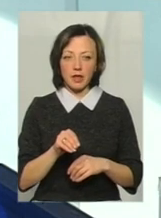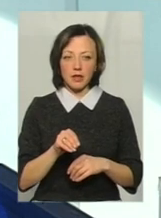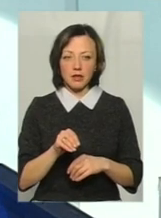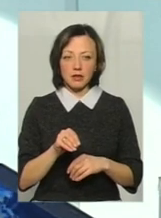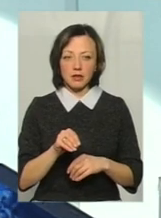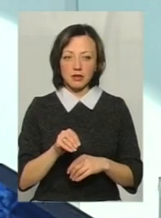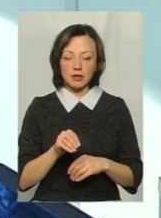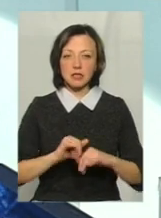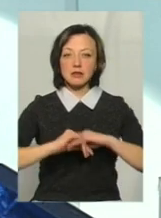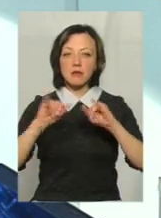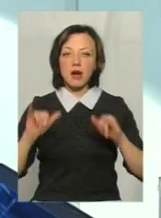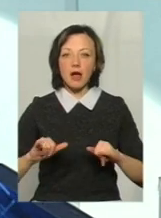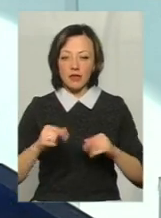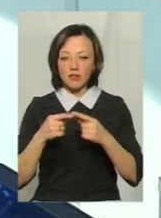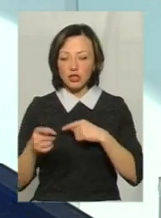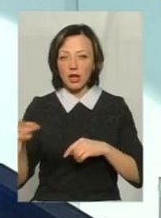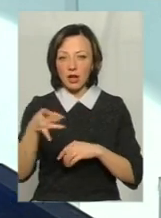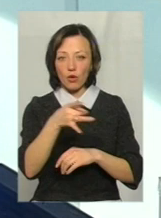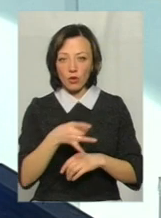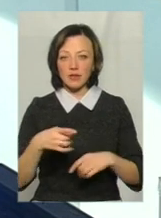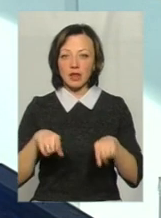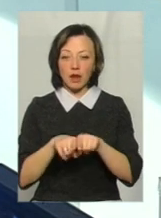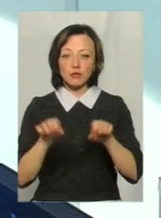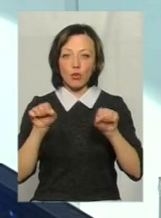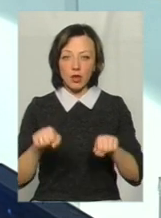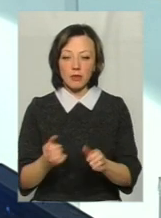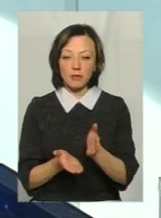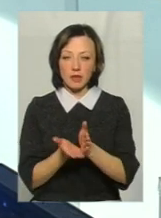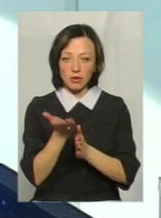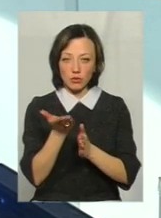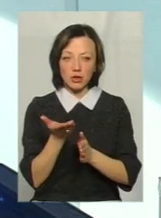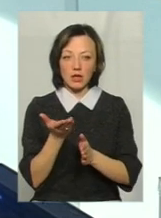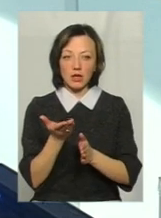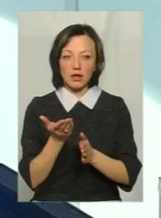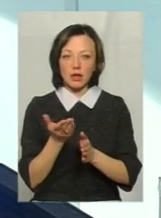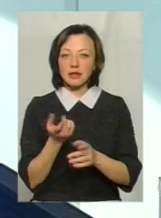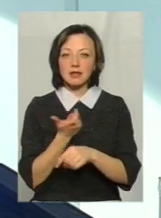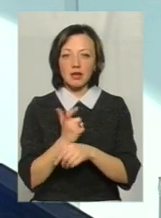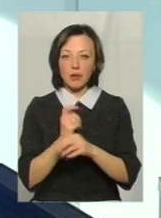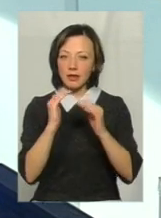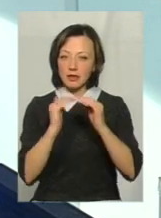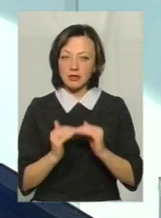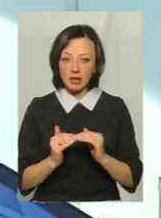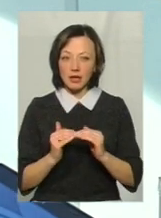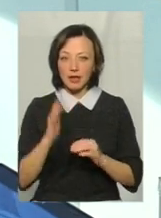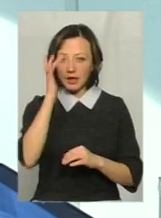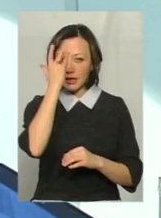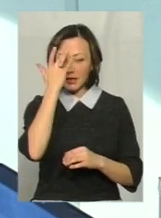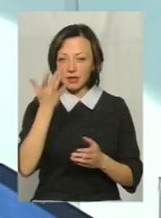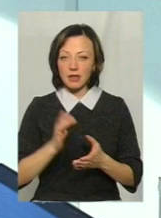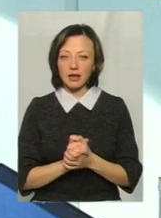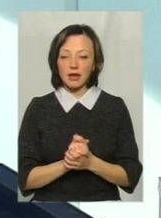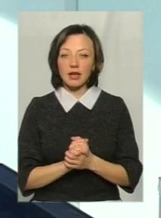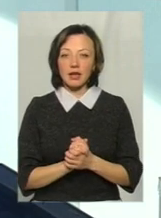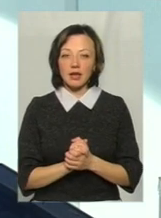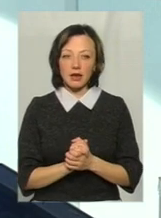захворюванням і тим спалахам, що були в інших регіонах, ми таки змогли підтягнути. Саме низьке, те, про що ми говоримо, Індія. Тобто